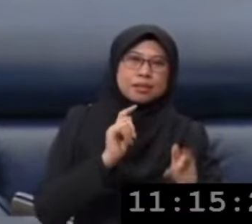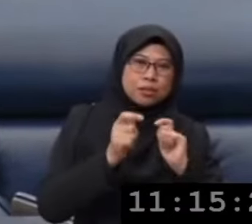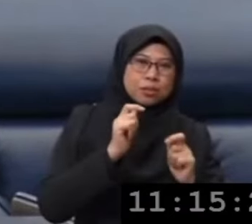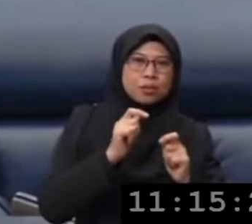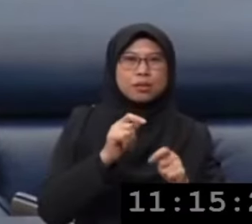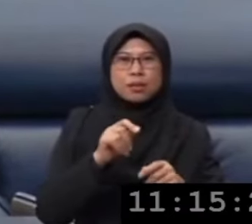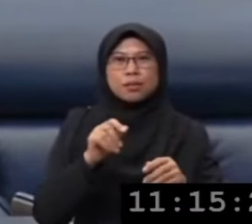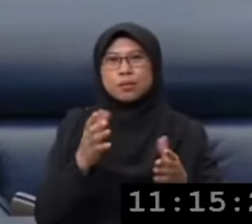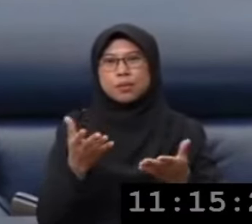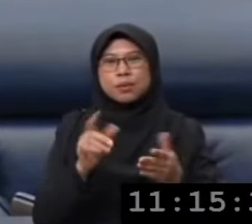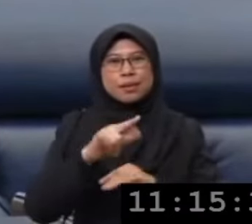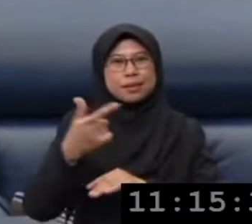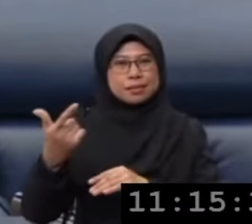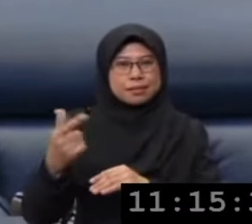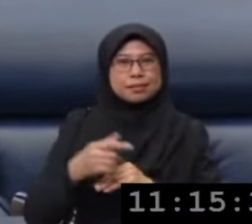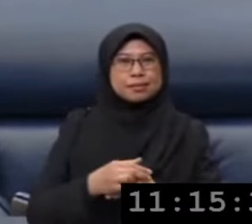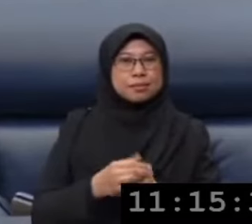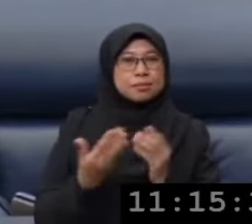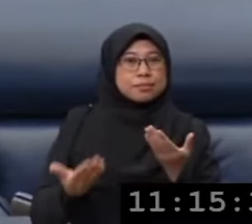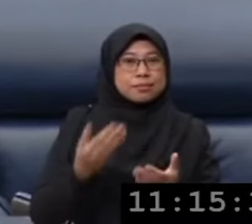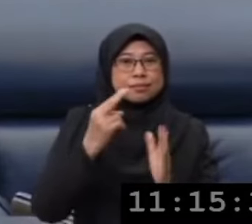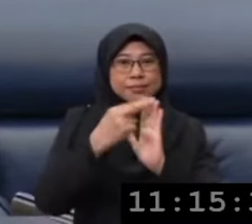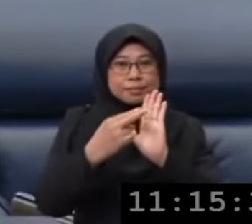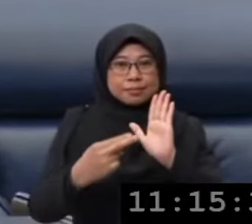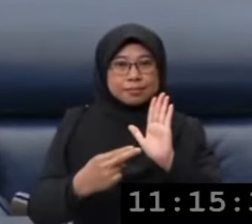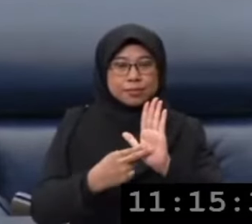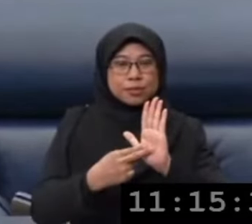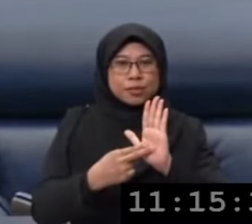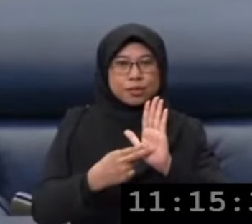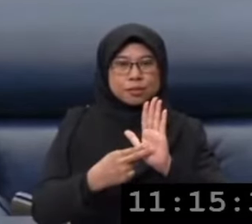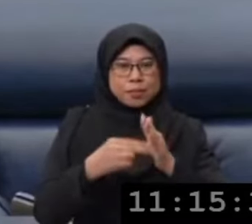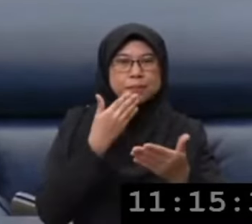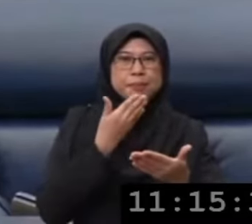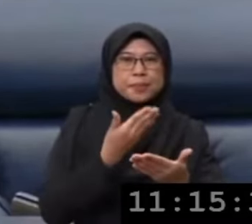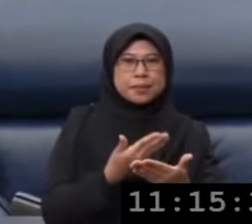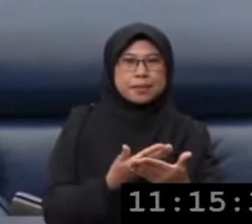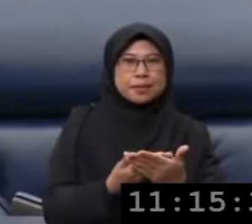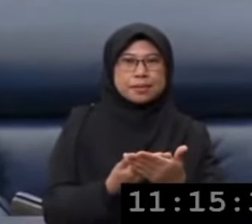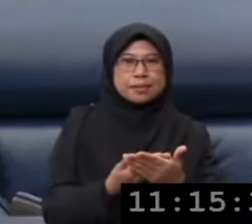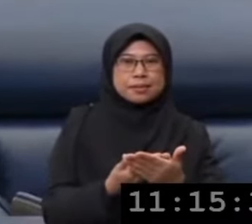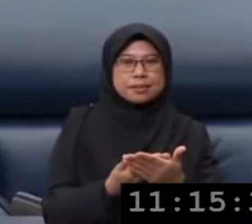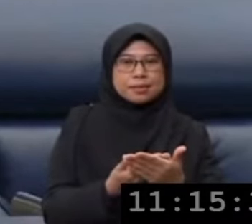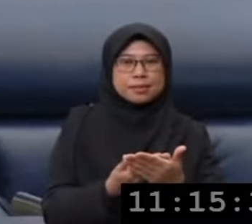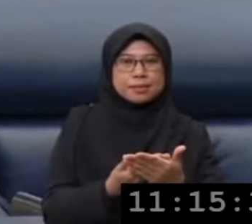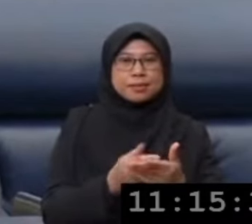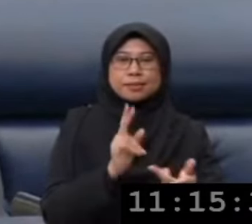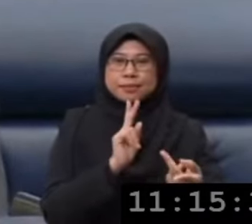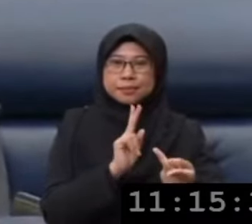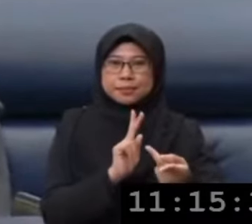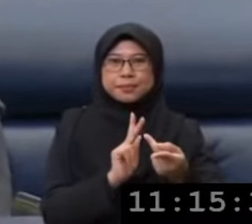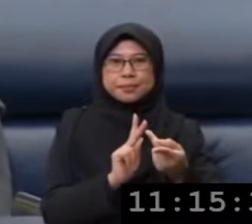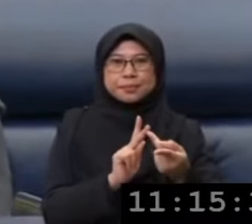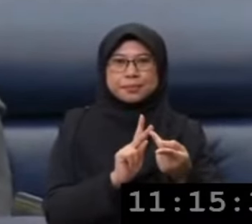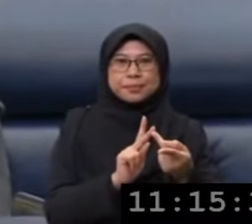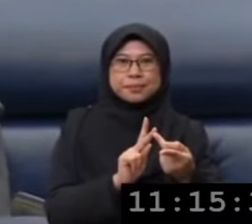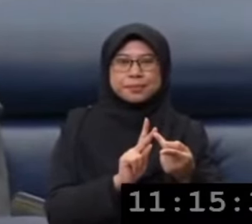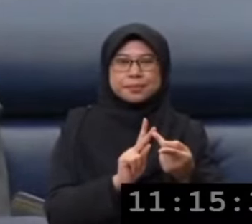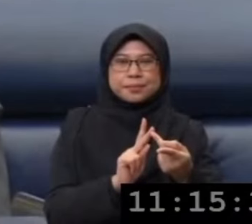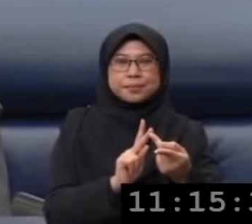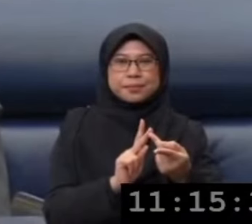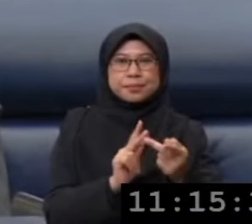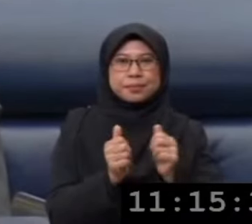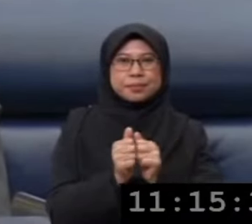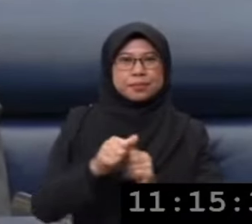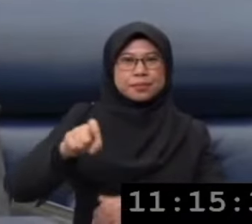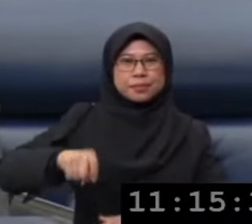sosial serta mungkin undang-undang yang lebih padu ataupun lebih sesuai ataupun suai manfaat dengan keperluan